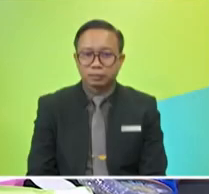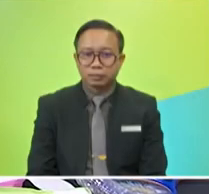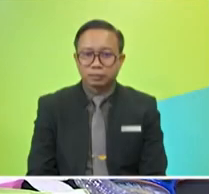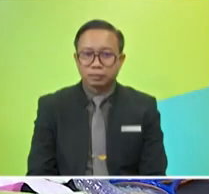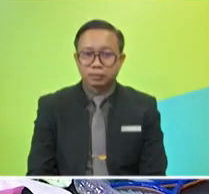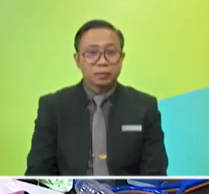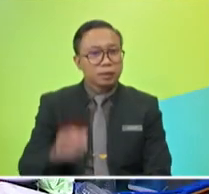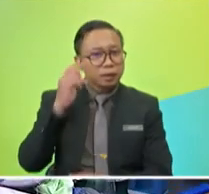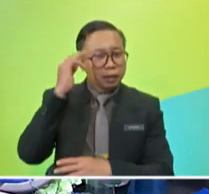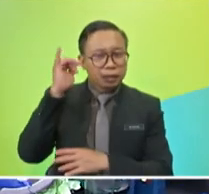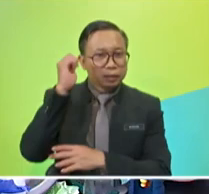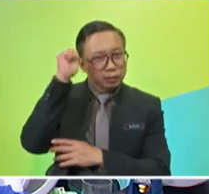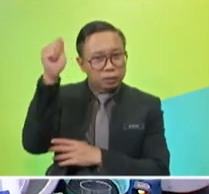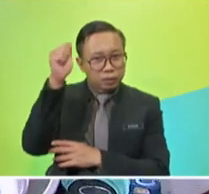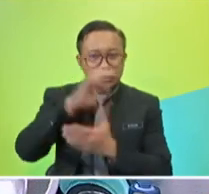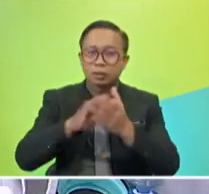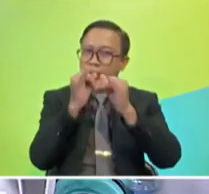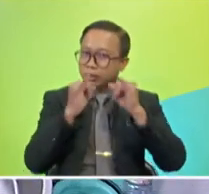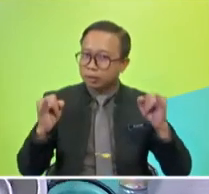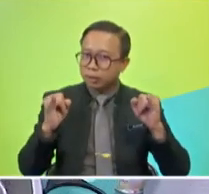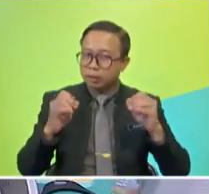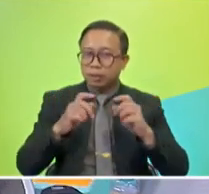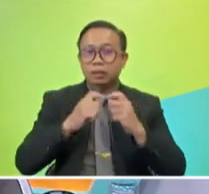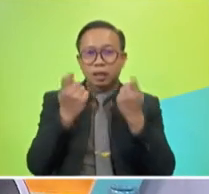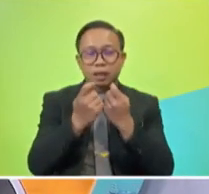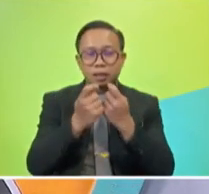Hai assalamualaikum Salam sejahtera mereka